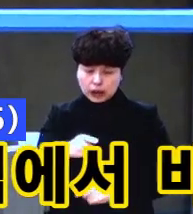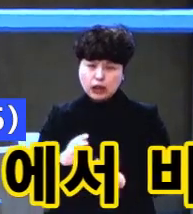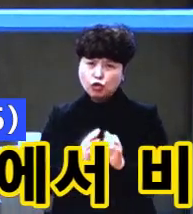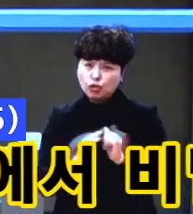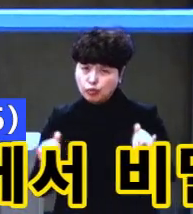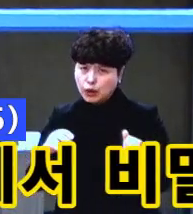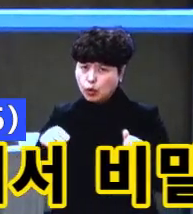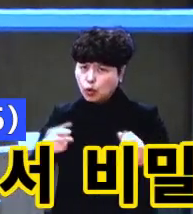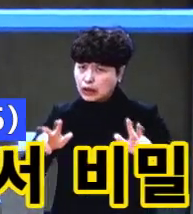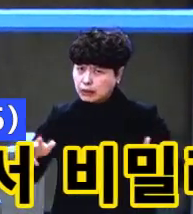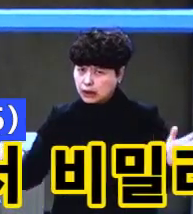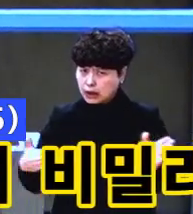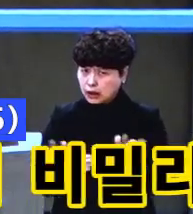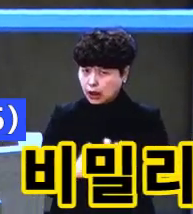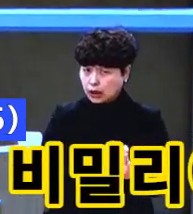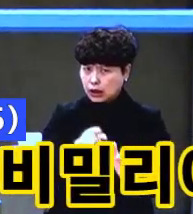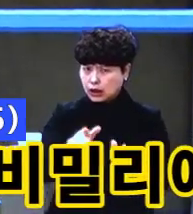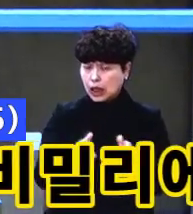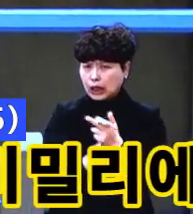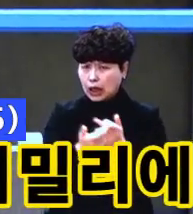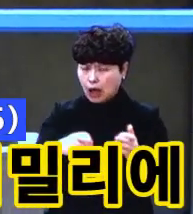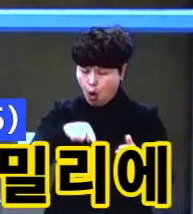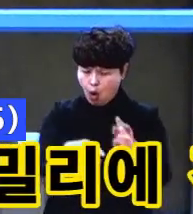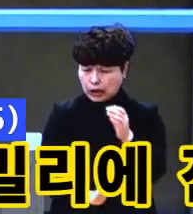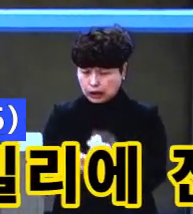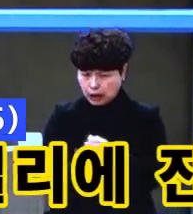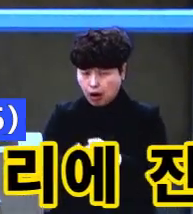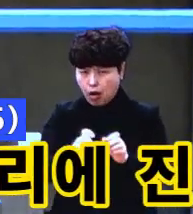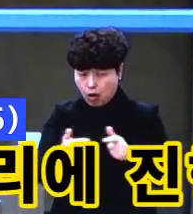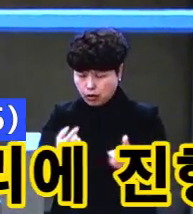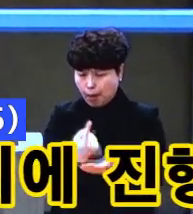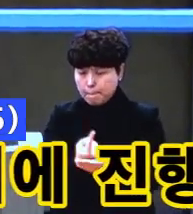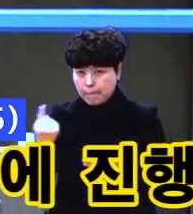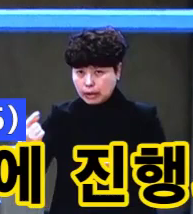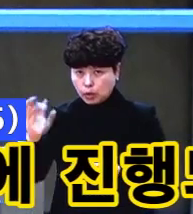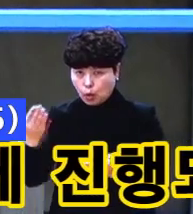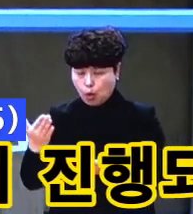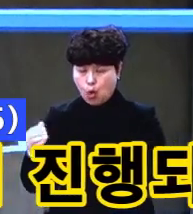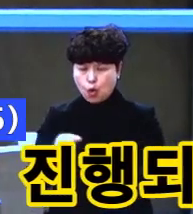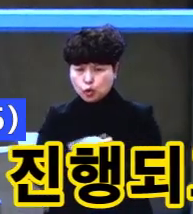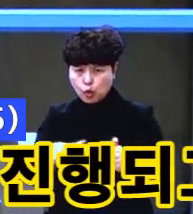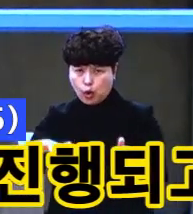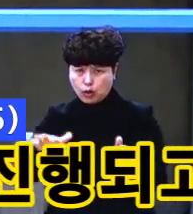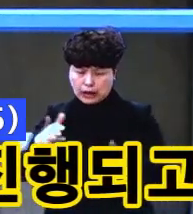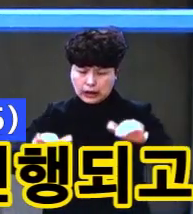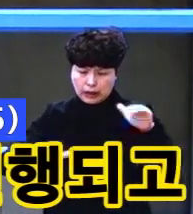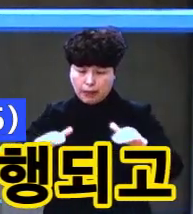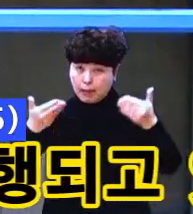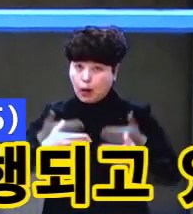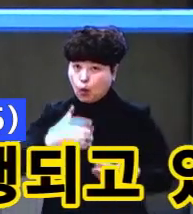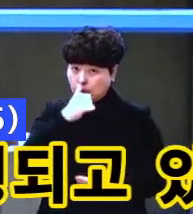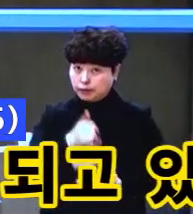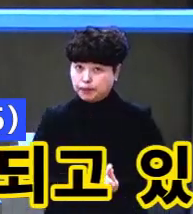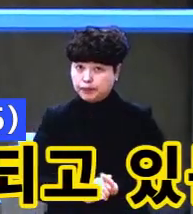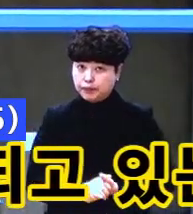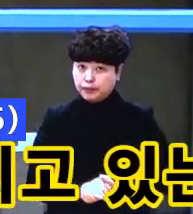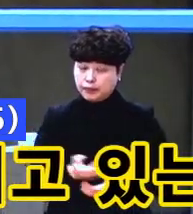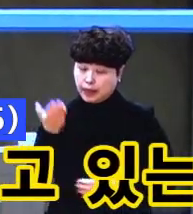현재까지도 탄압부대로 인해 개발과 발전에서 배제되고 소외되는 차별을 안고 살아왔습니다.